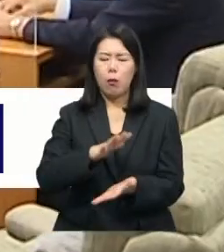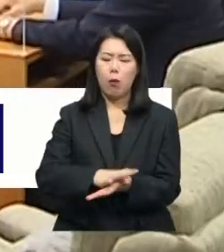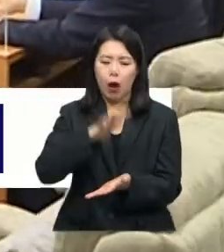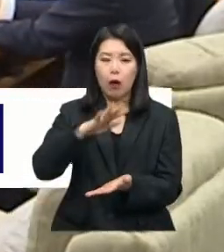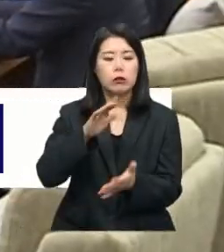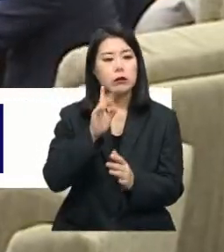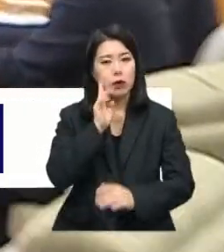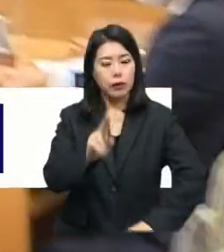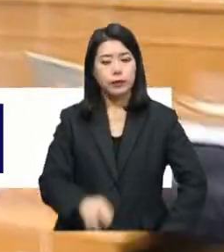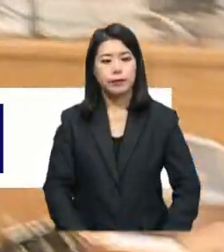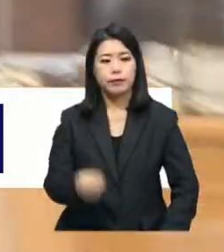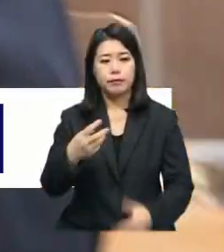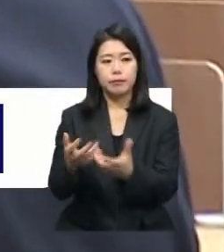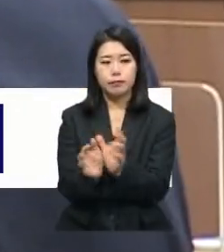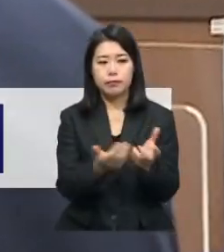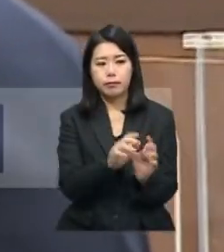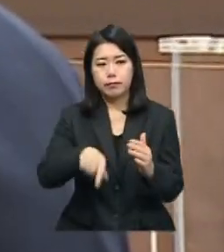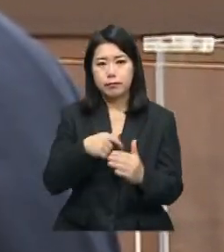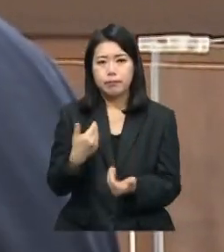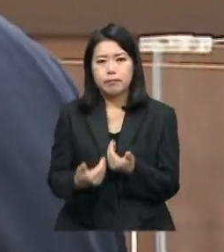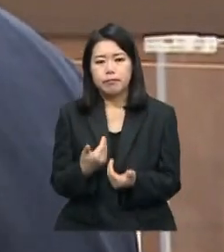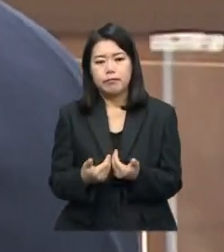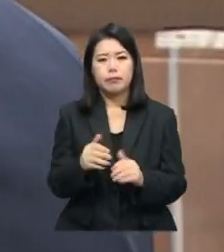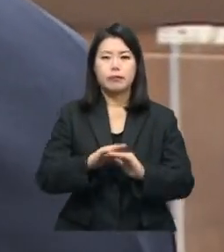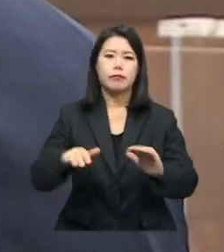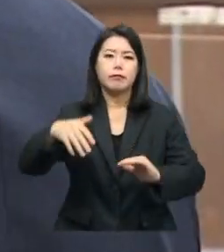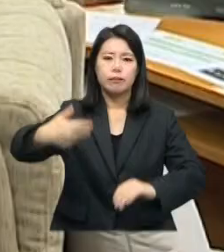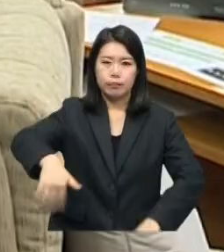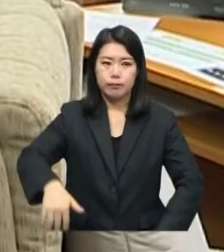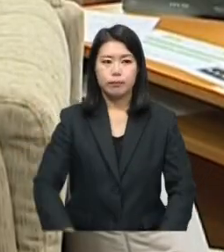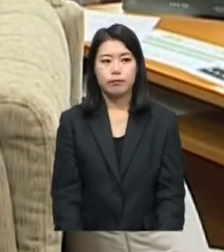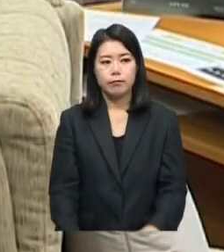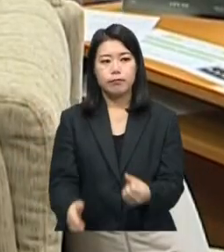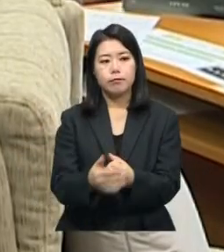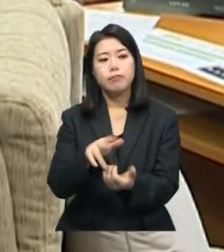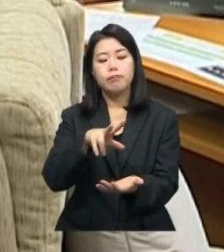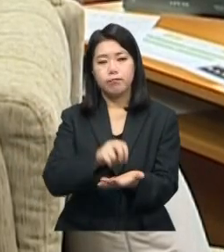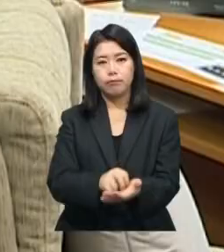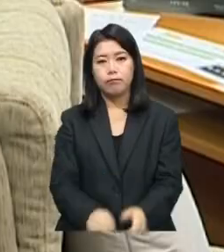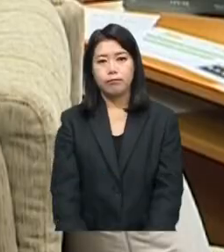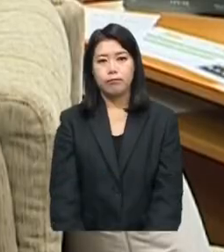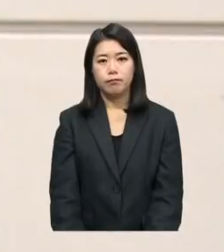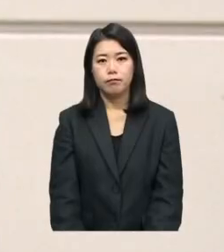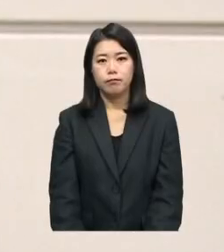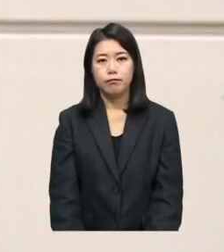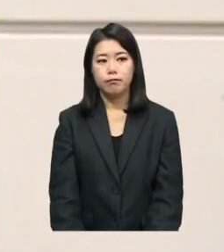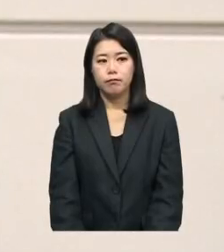보였고 당내 갈등은 아직 봉합되지 않아 과제로 남아 있습니다.